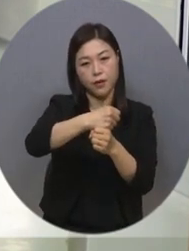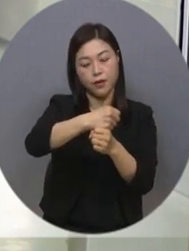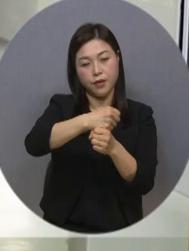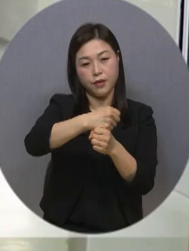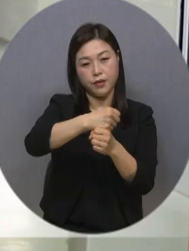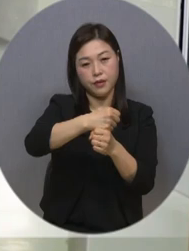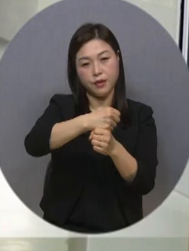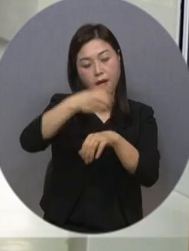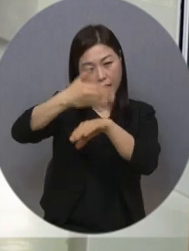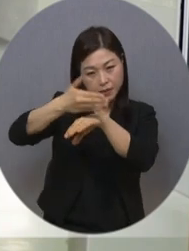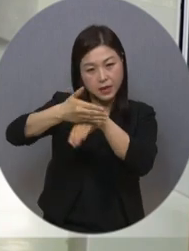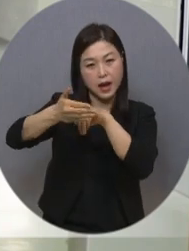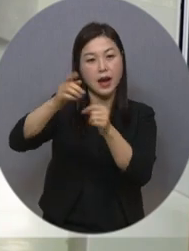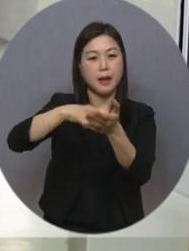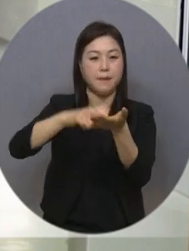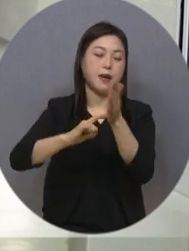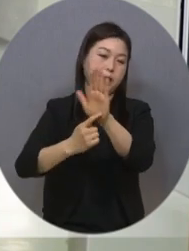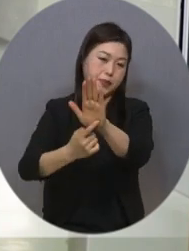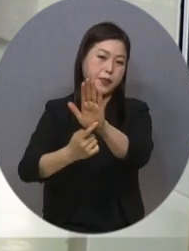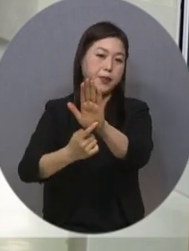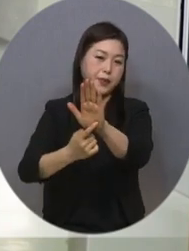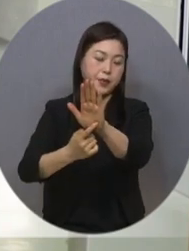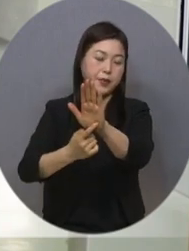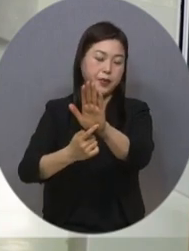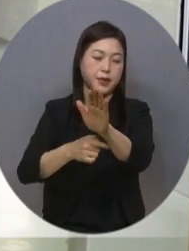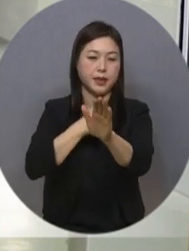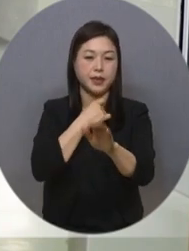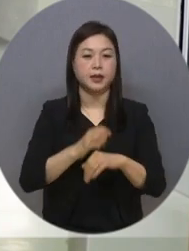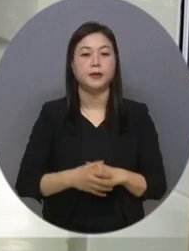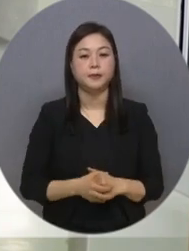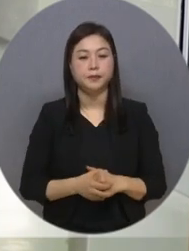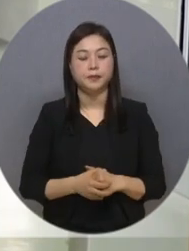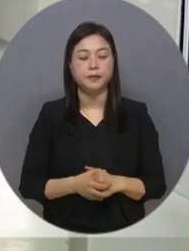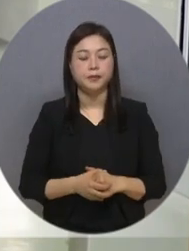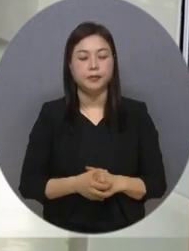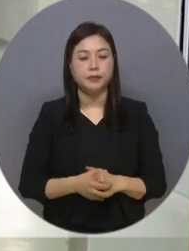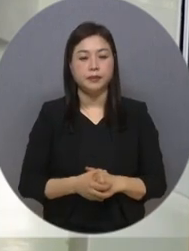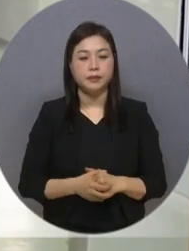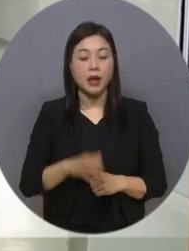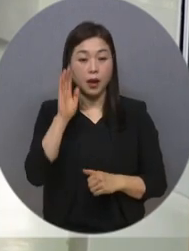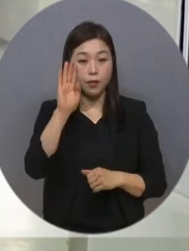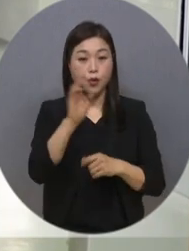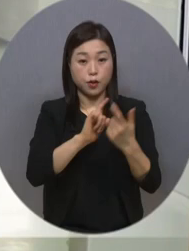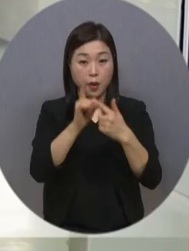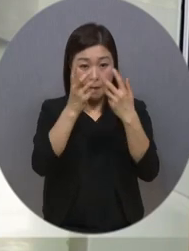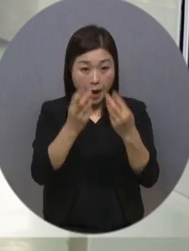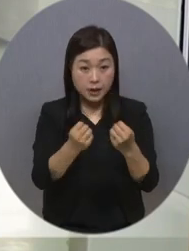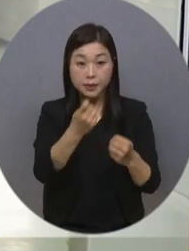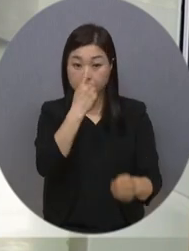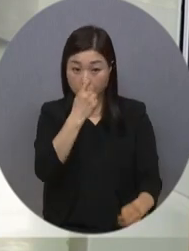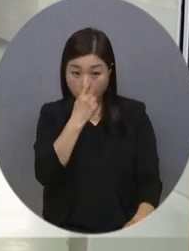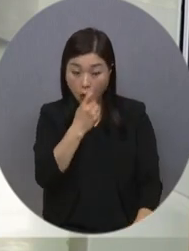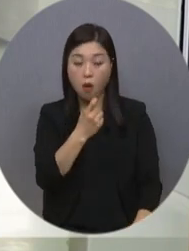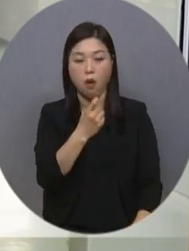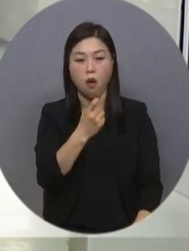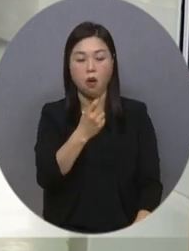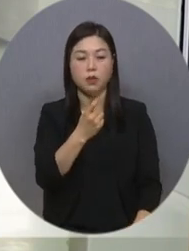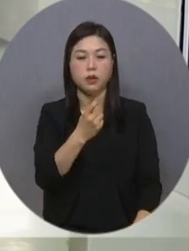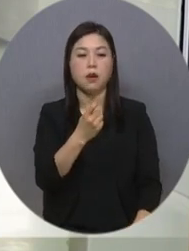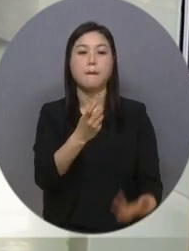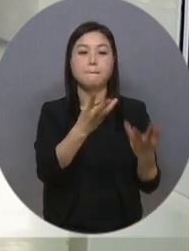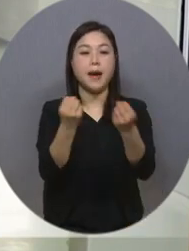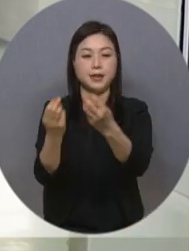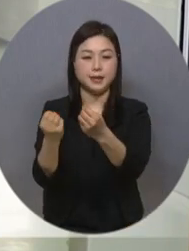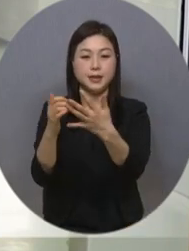맛있는 빵을 보답하는 게 정말 감사한 것 같아요. 앞으로 더 많이 배워서 많은